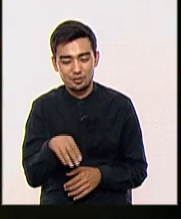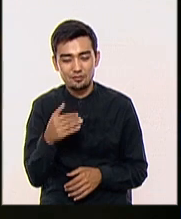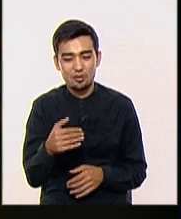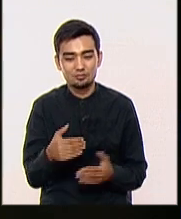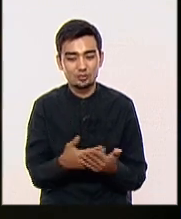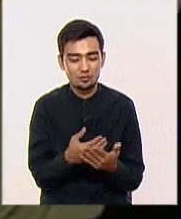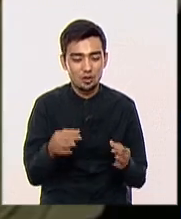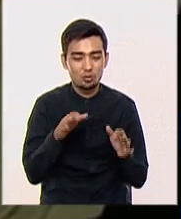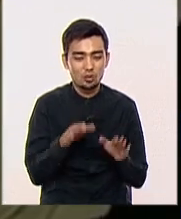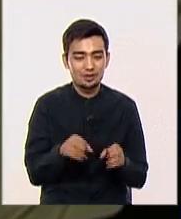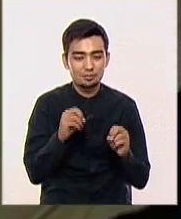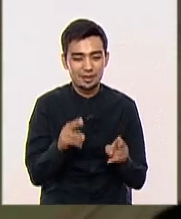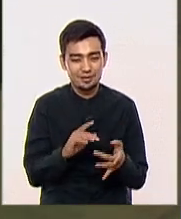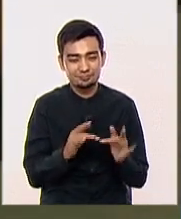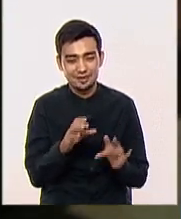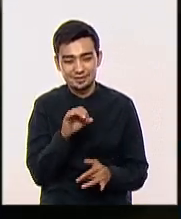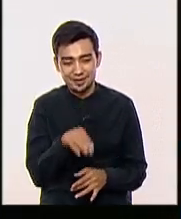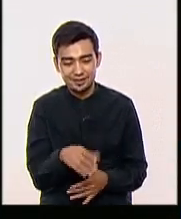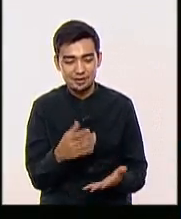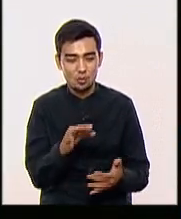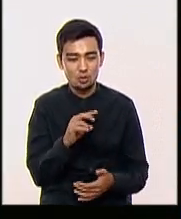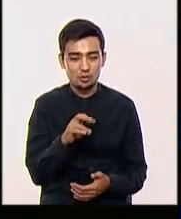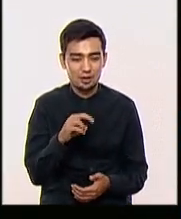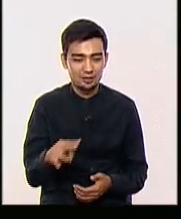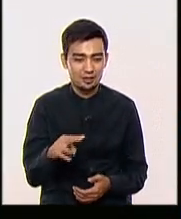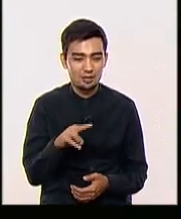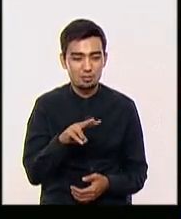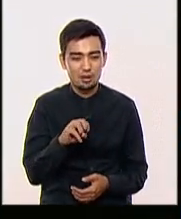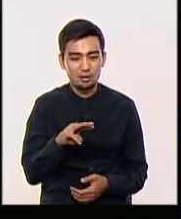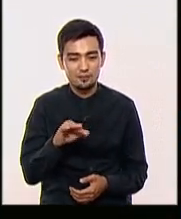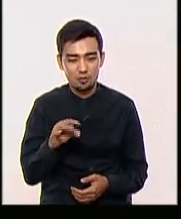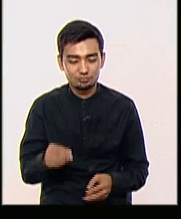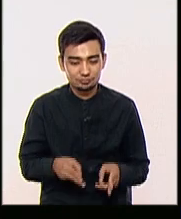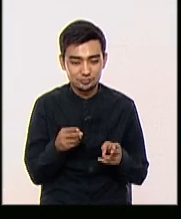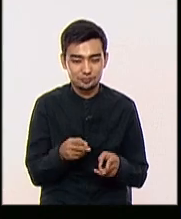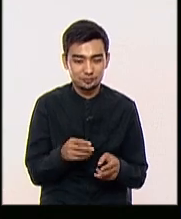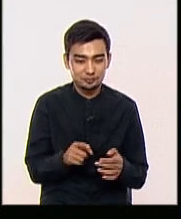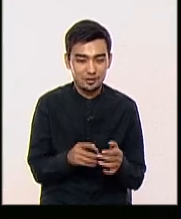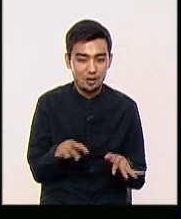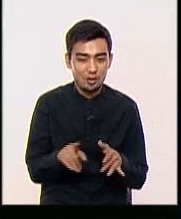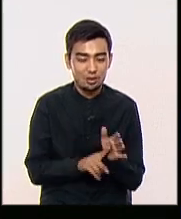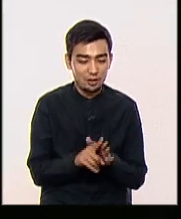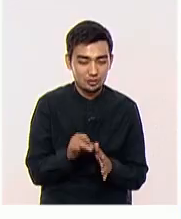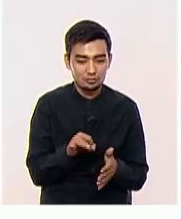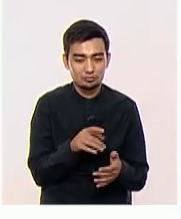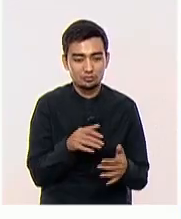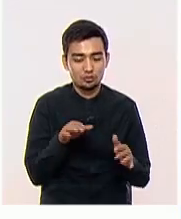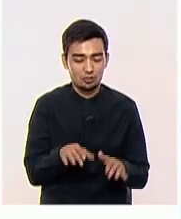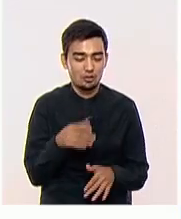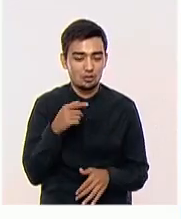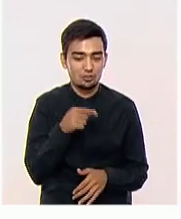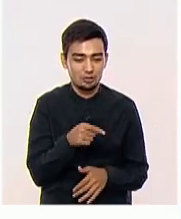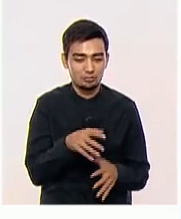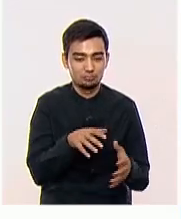тек белгілі бір сайтқа болмаса онлайн платформаның үстінен қылмыстық іс қозғалғанда ғана алынуы керек екен. Белгілі